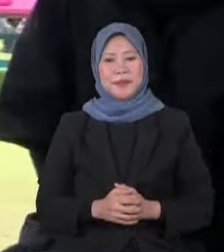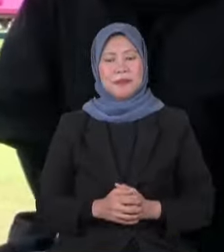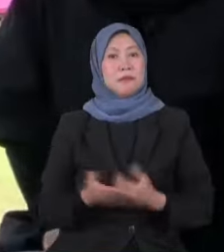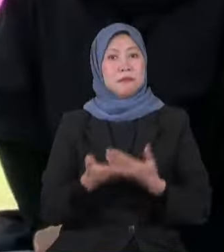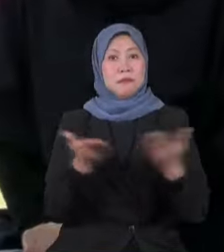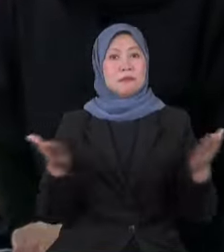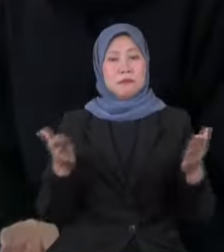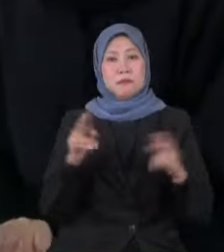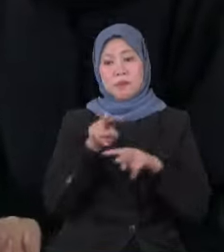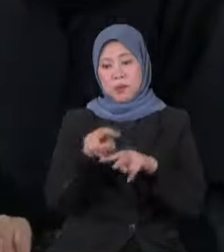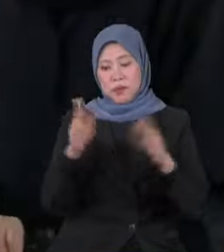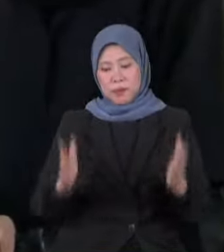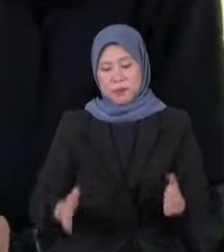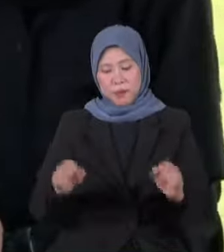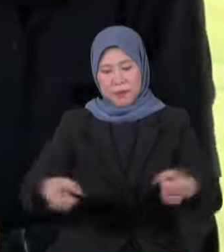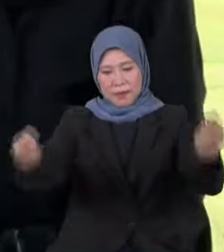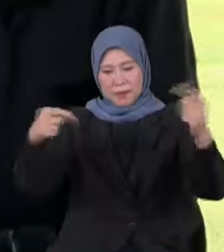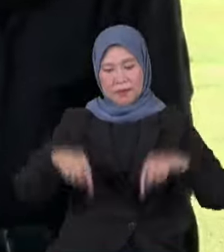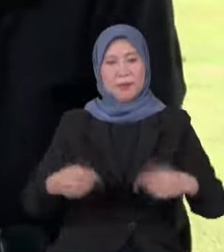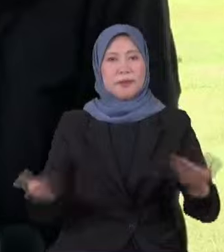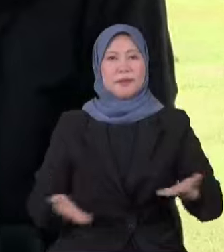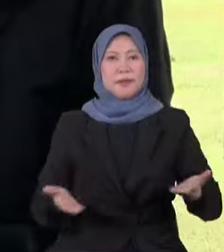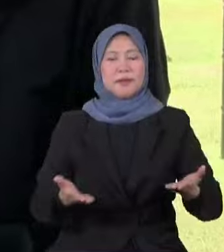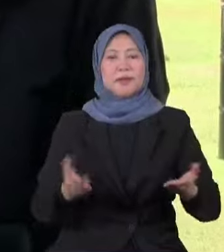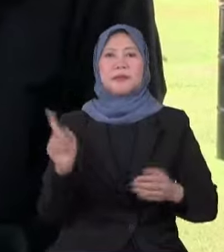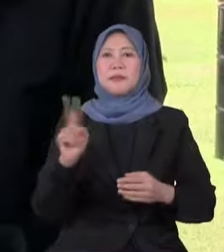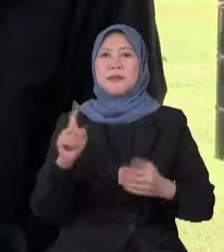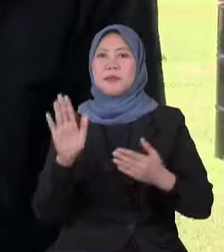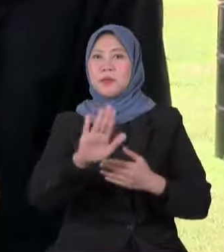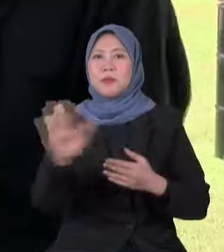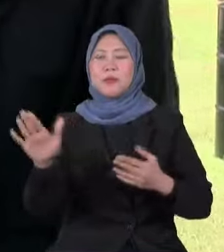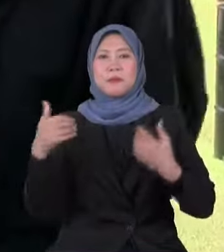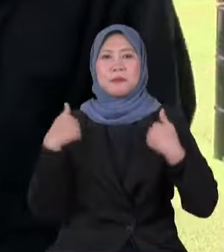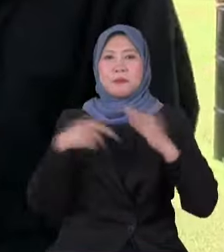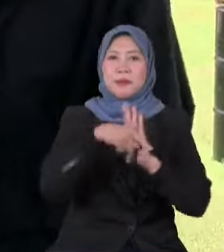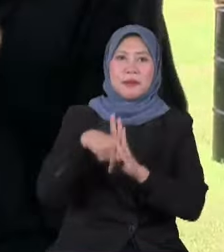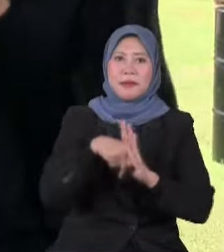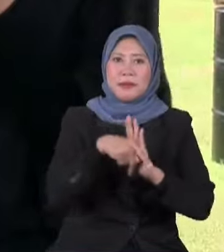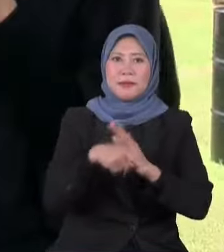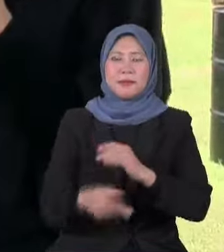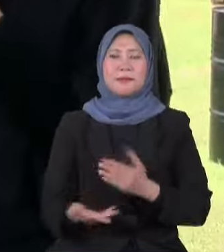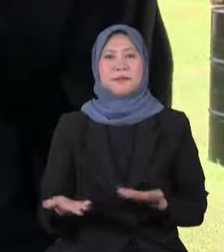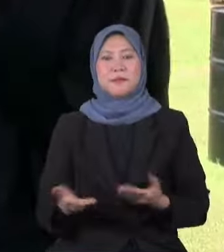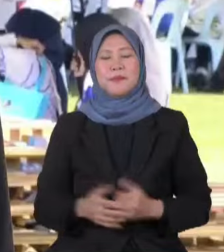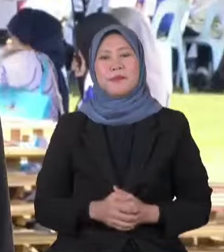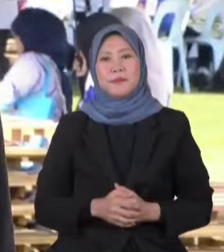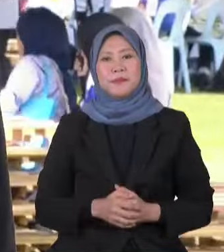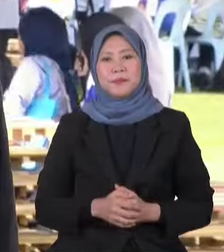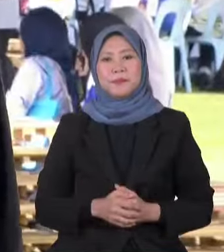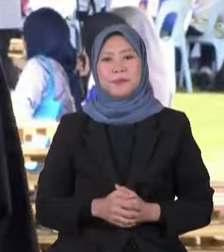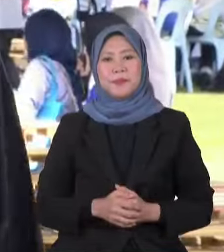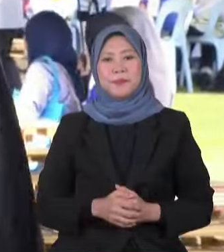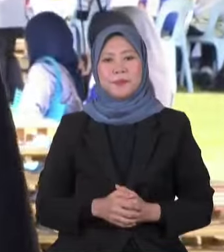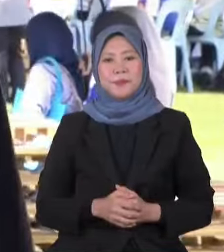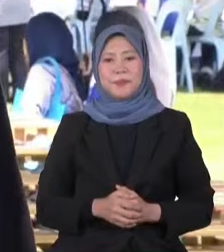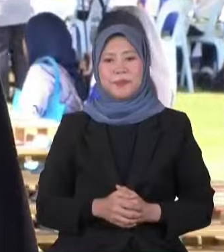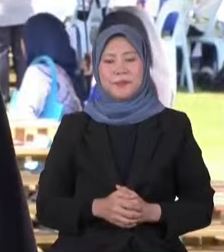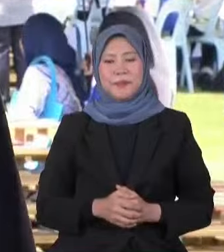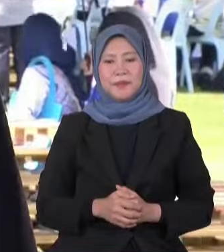penonton di luar sana untuk hadir ke rerurai anda. Di manakah rerurai anda? Nombornya. Okey, rerurai SL Skill